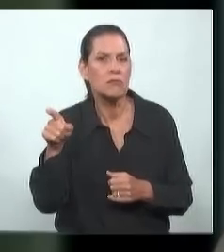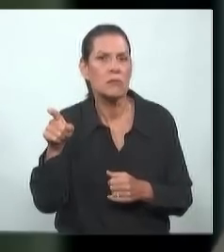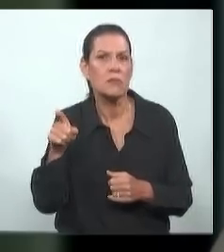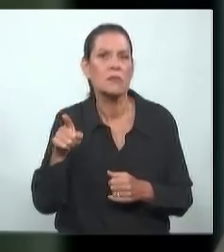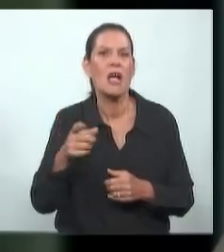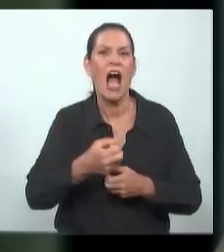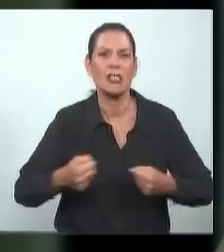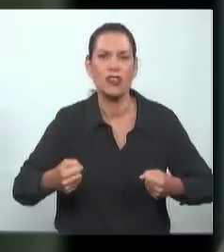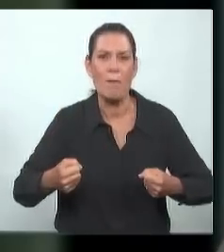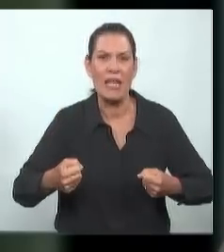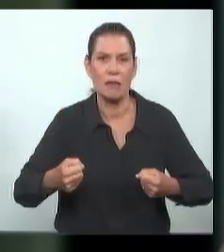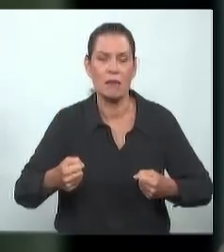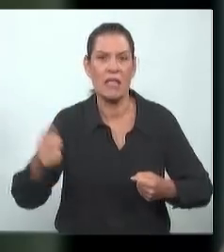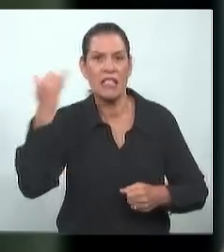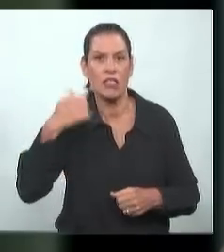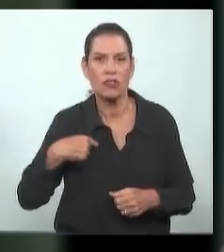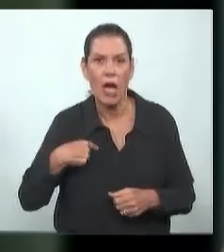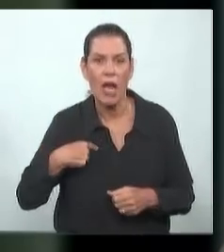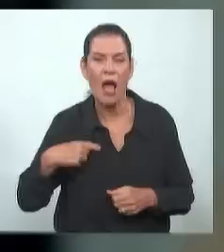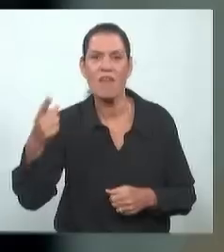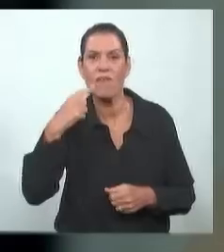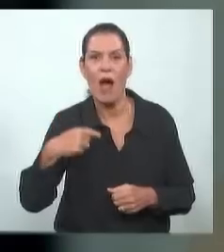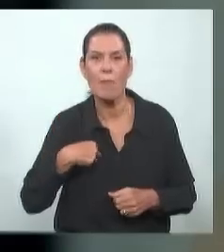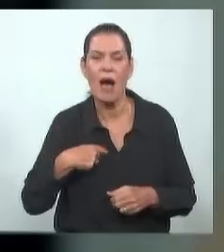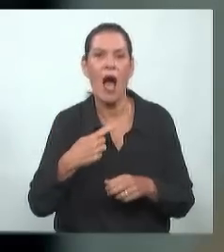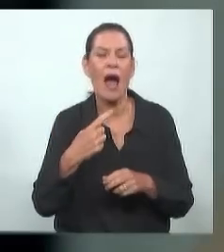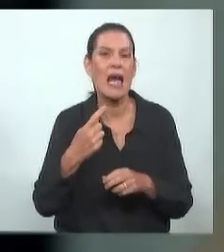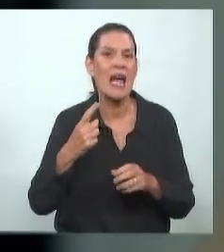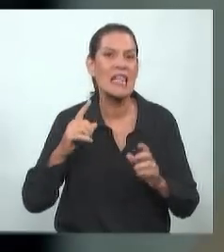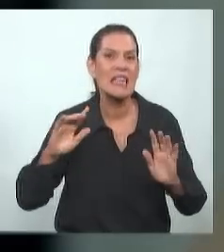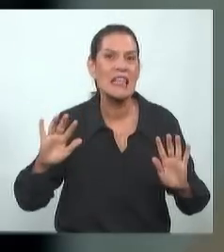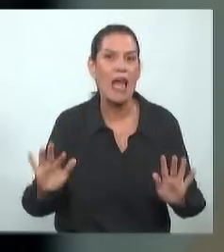אריק, ואמר לי, תשלח דחוף את הצנחן המטורף